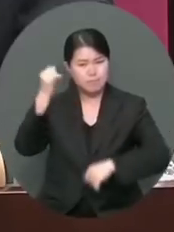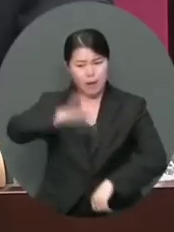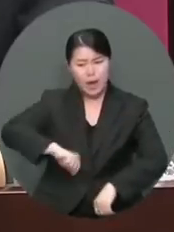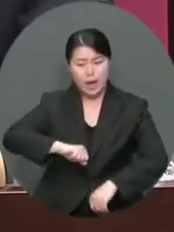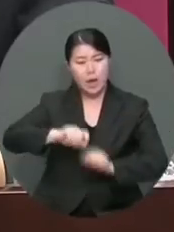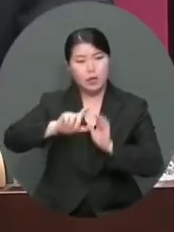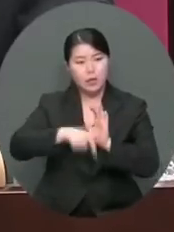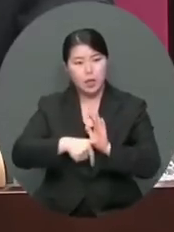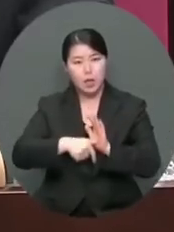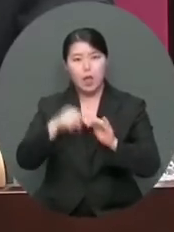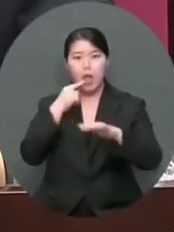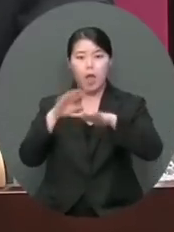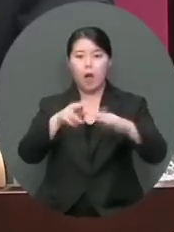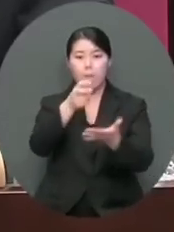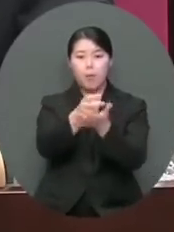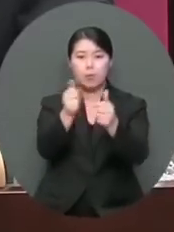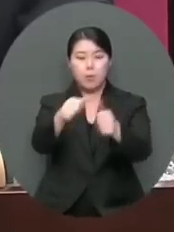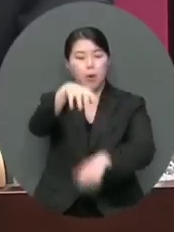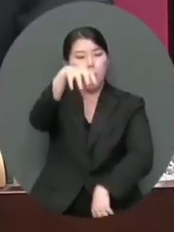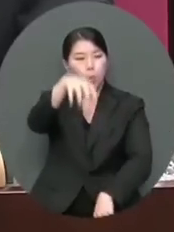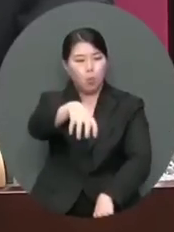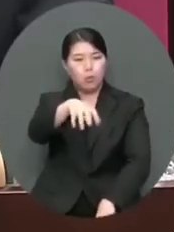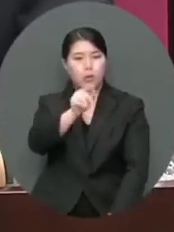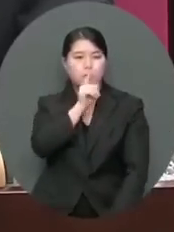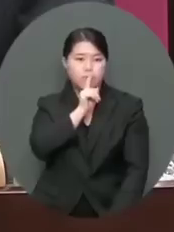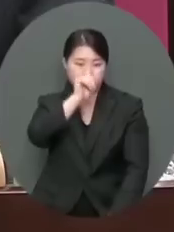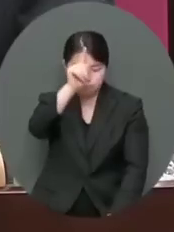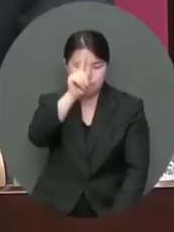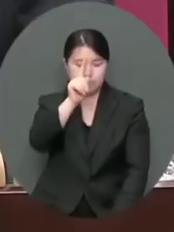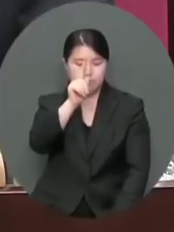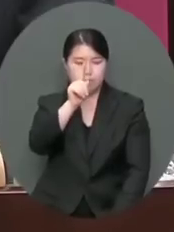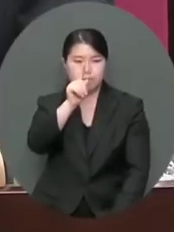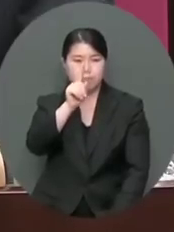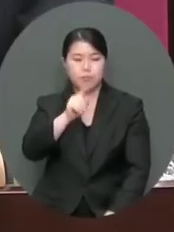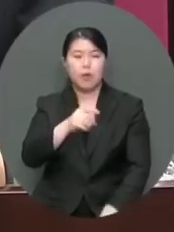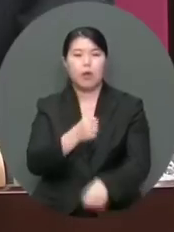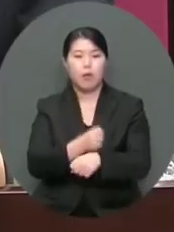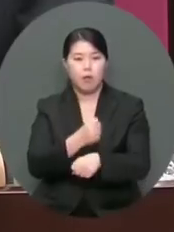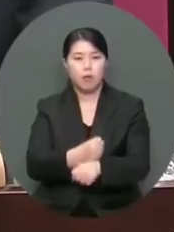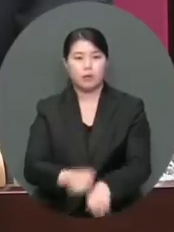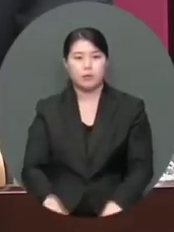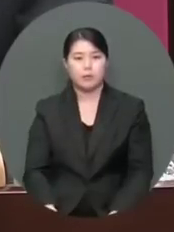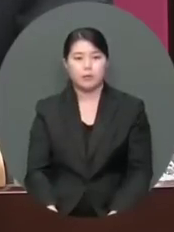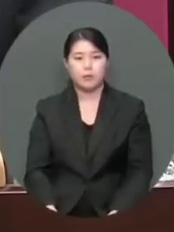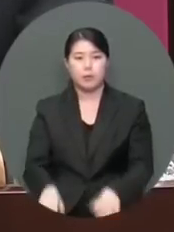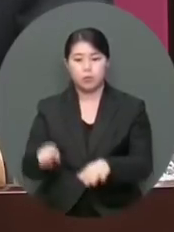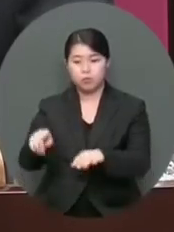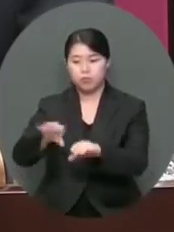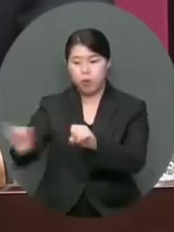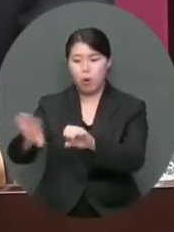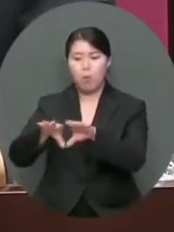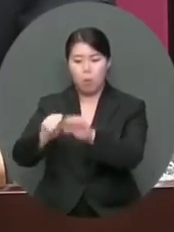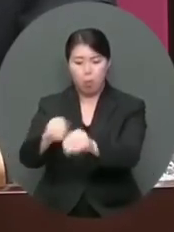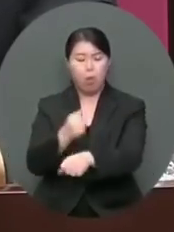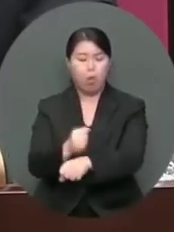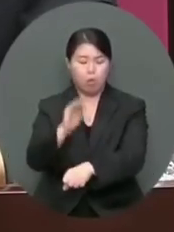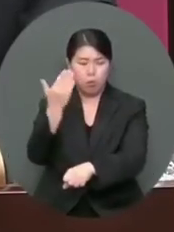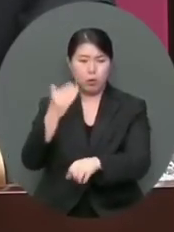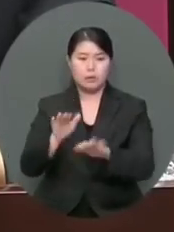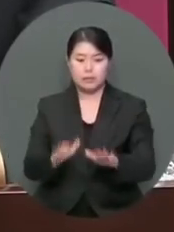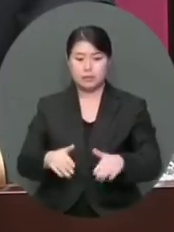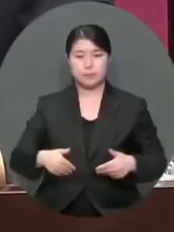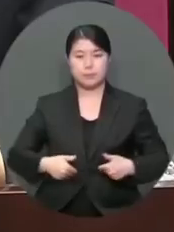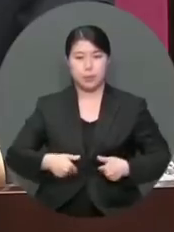해양법 재판소에 당연히 중재 신청을 해가지고 중지를 해야죠. 그러니까 지금 필요한